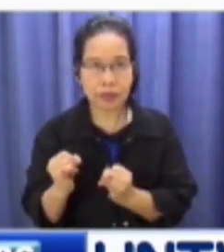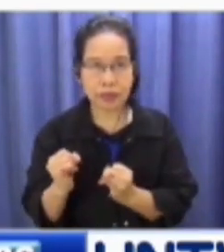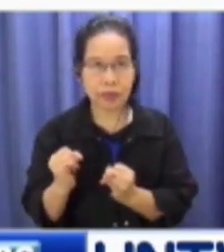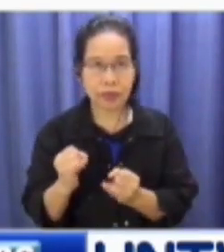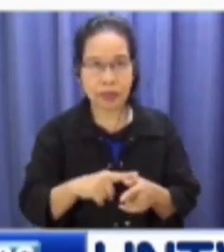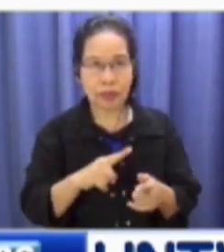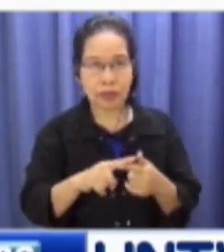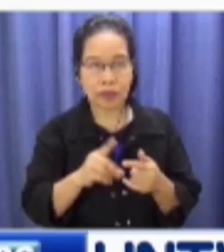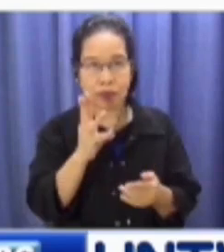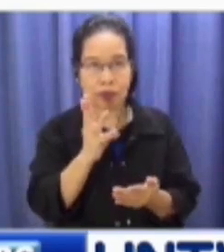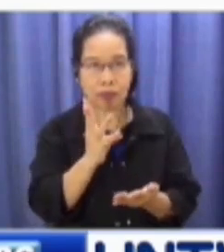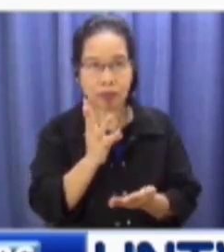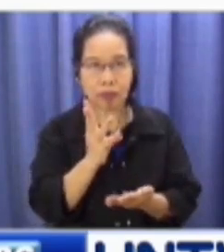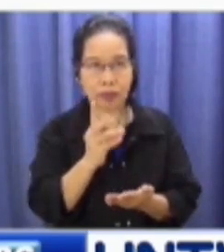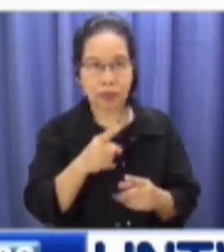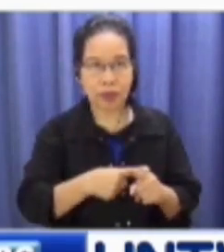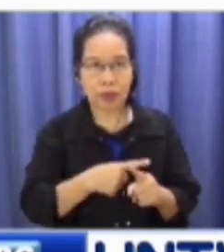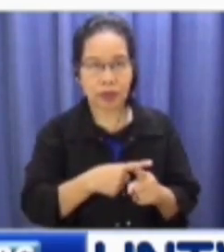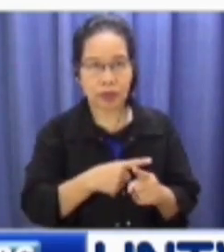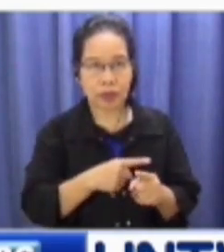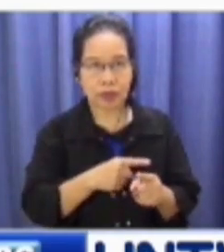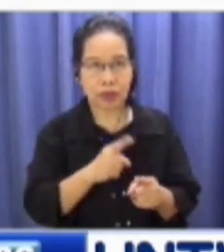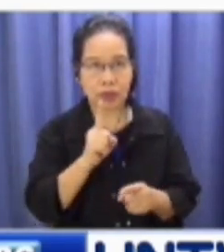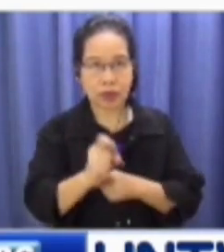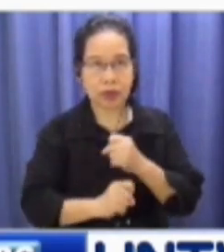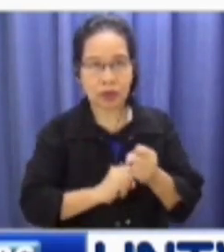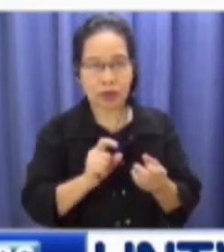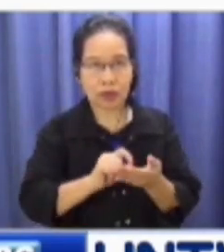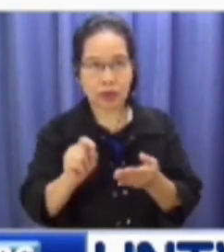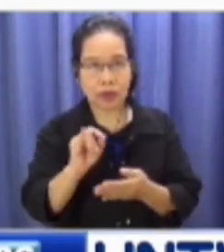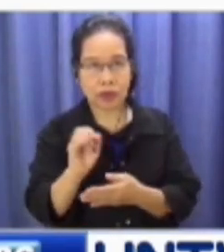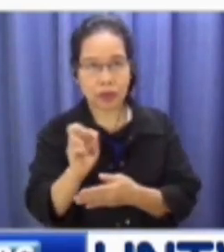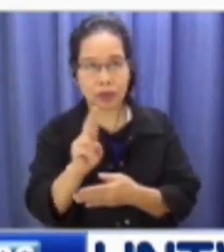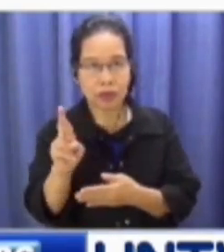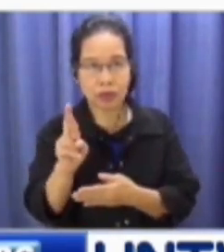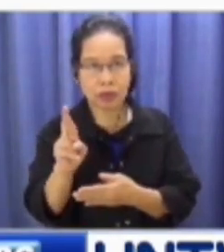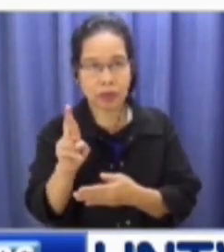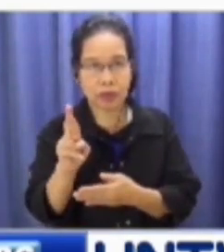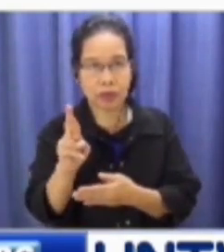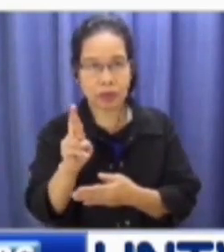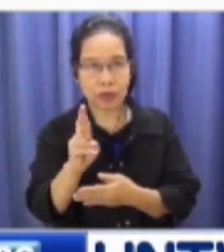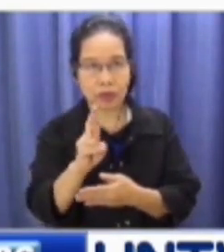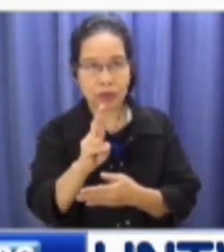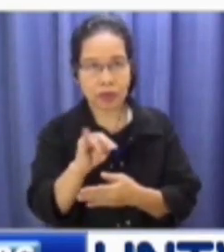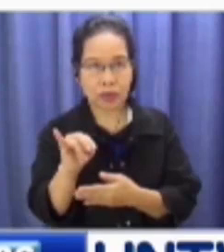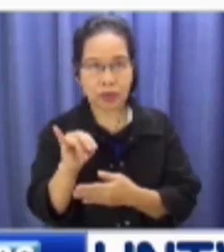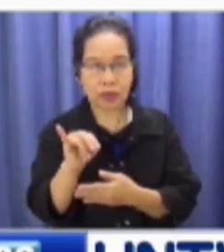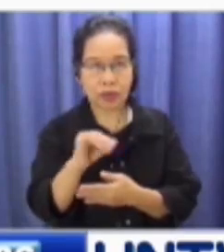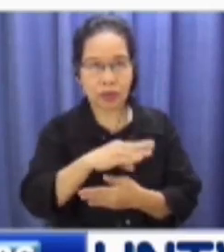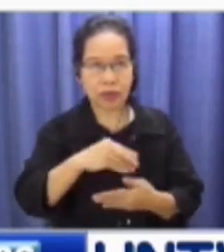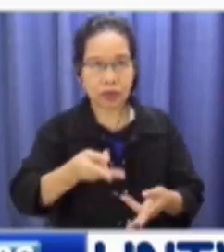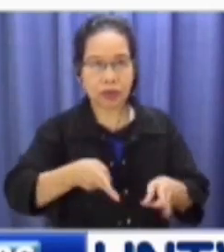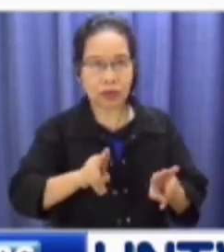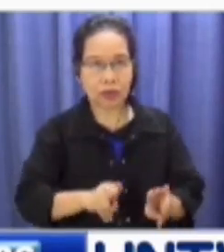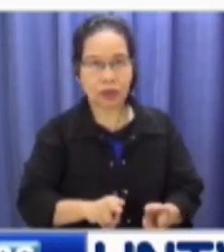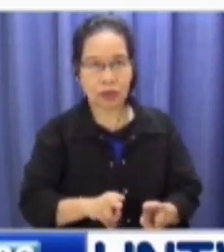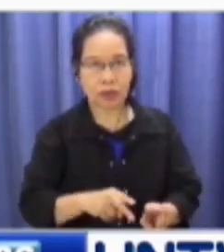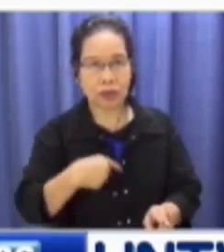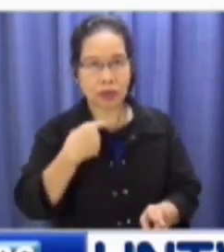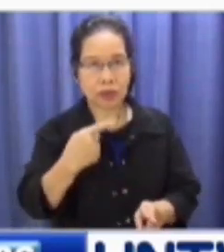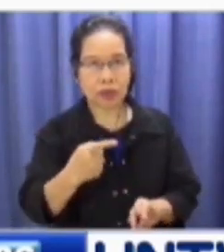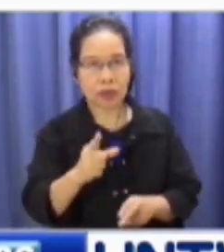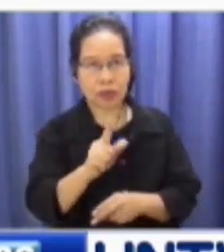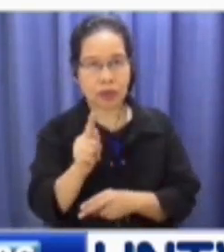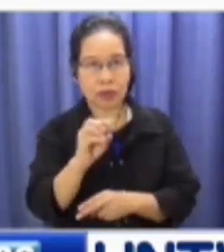months to 1 year, no, sinusulat ang IRR, dapat doon po nag-information campaign. No? So siguro nangyari, sinabi ng LTO